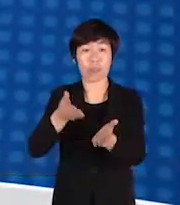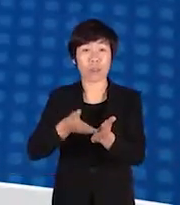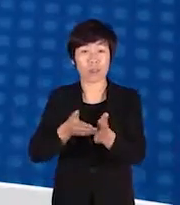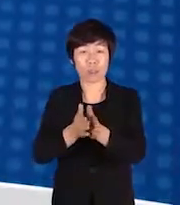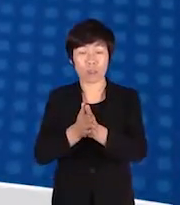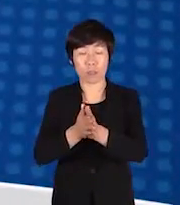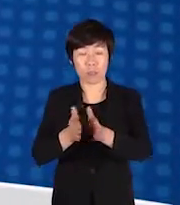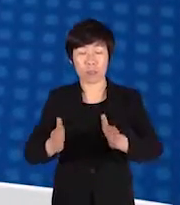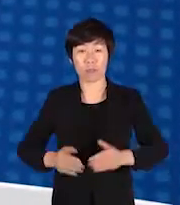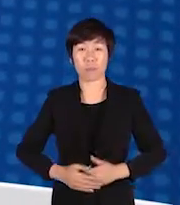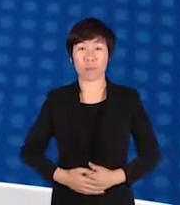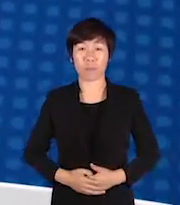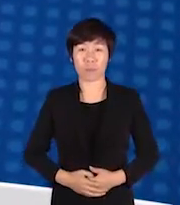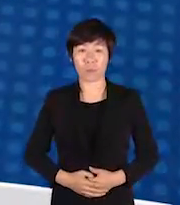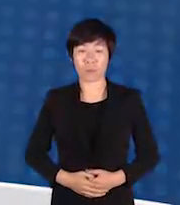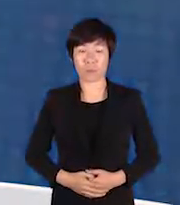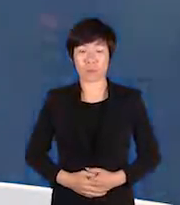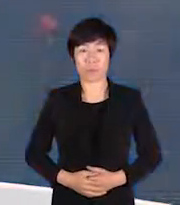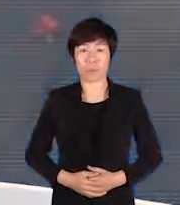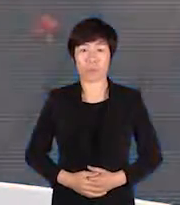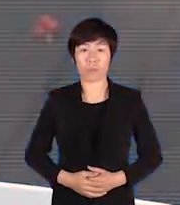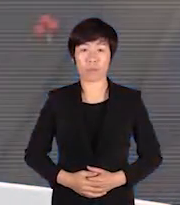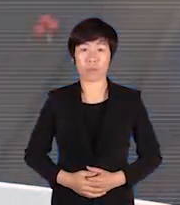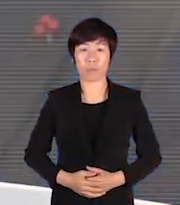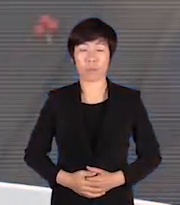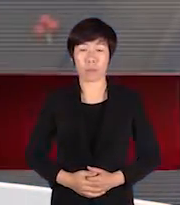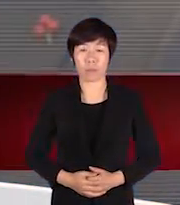뉴스 지금 시작합니다.